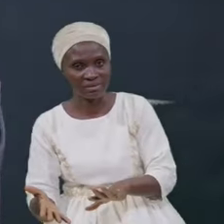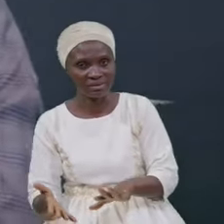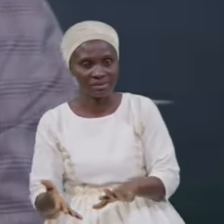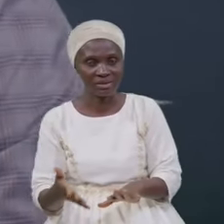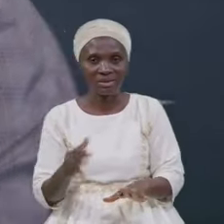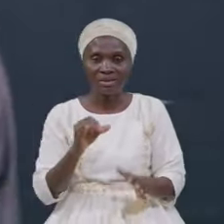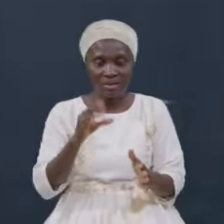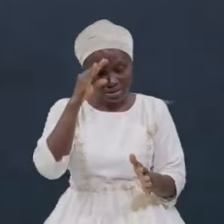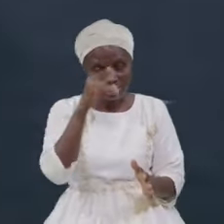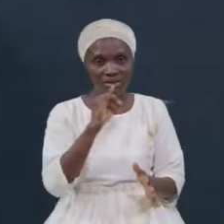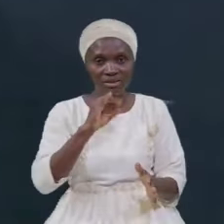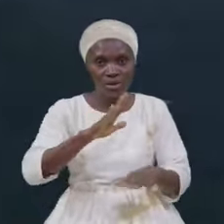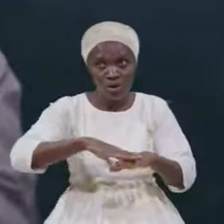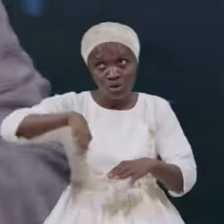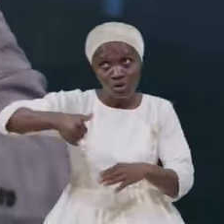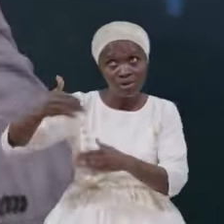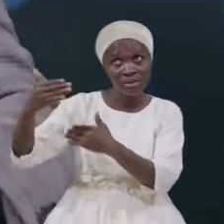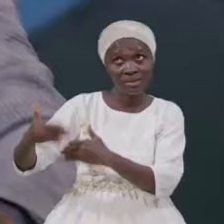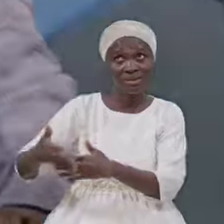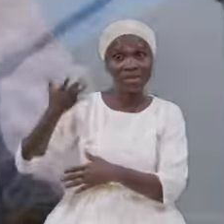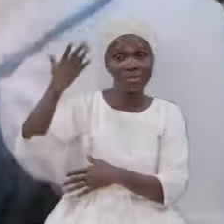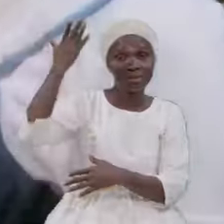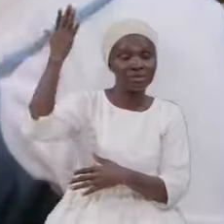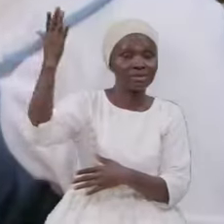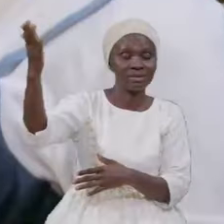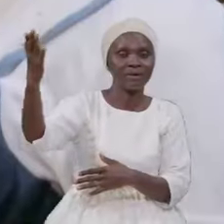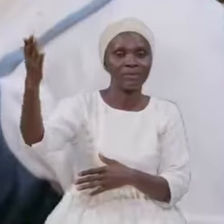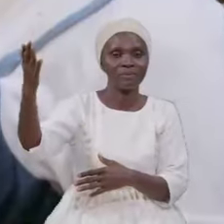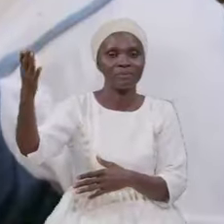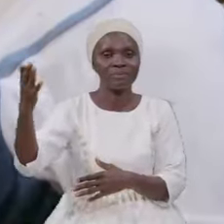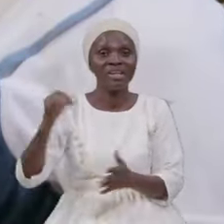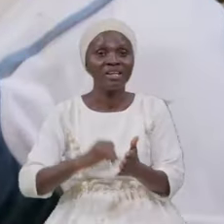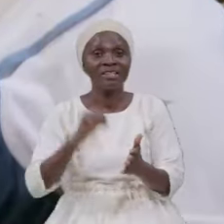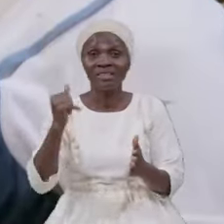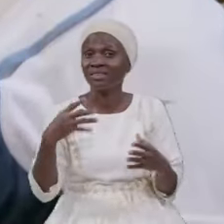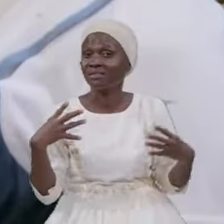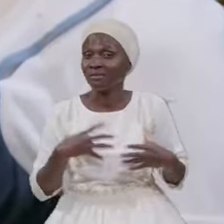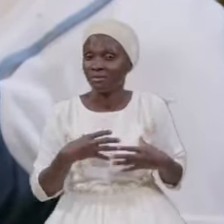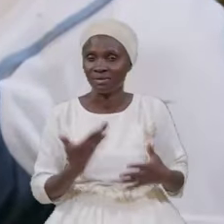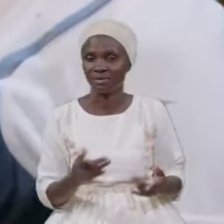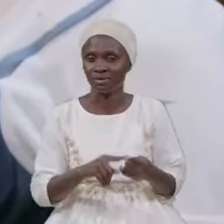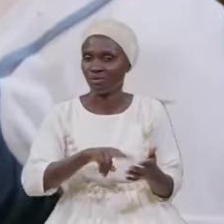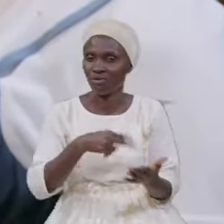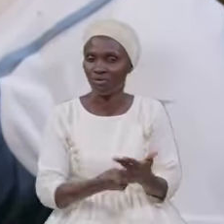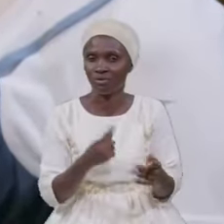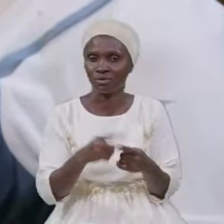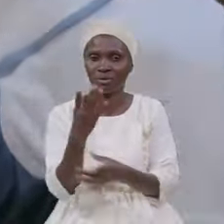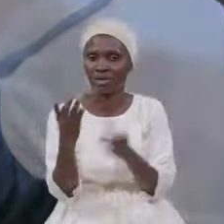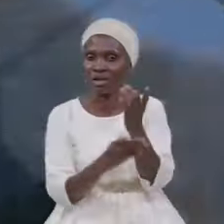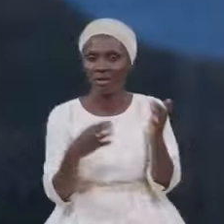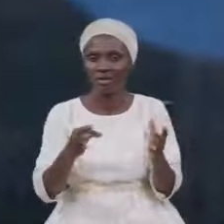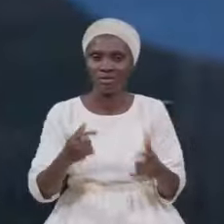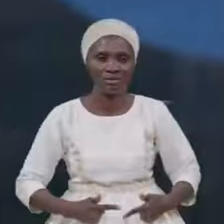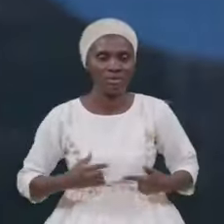mains du Dieu vivant. Mais le jour de la repentance est là. Et le jour de la réconciliation avec Dieu est